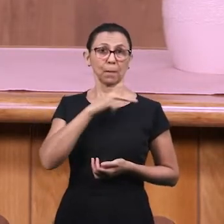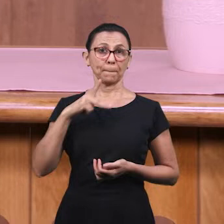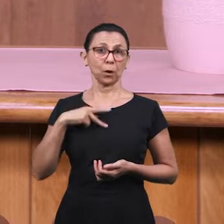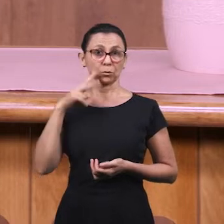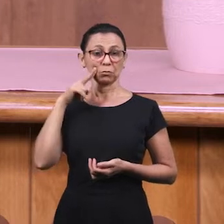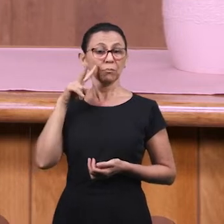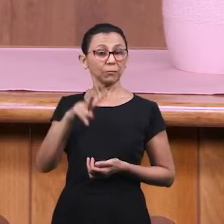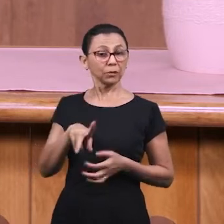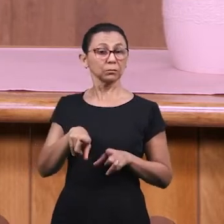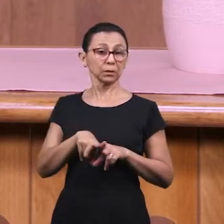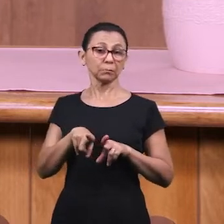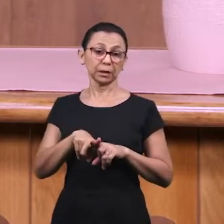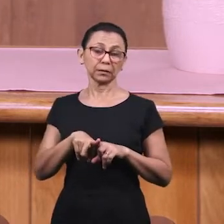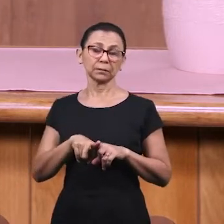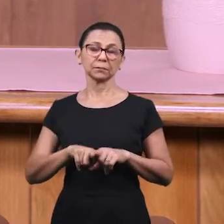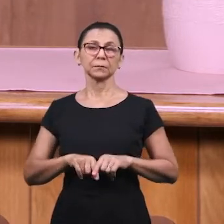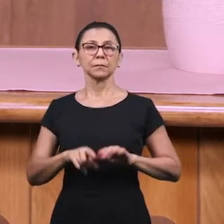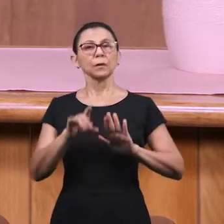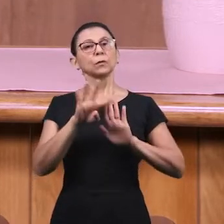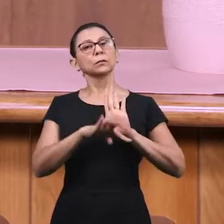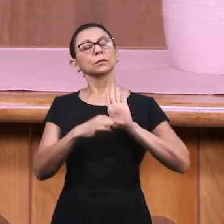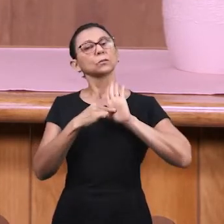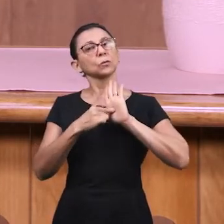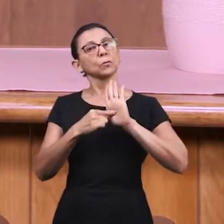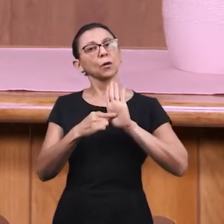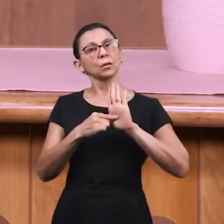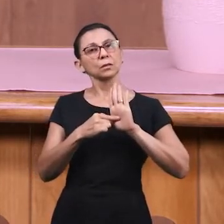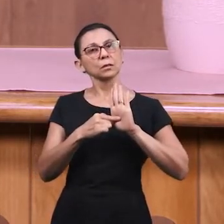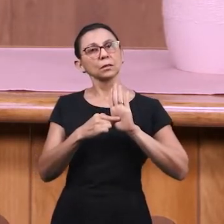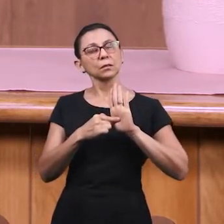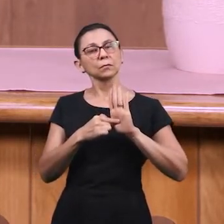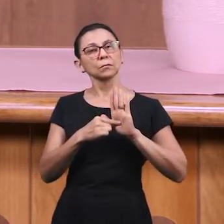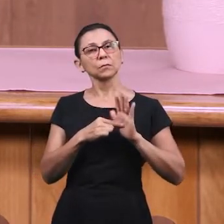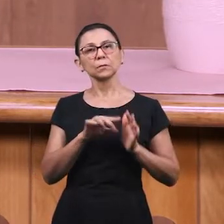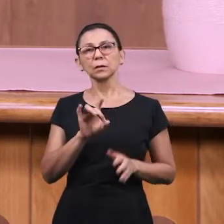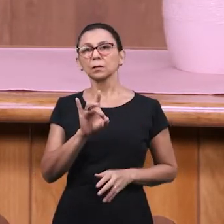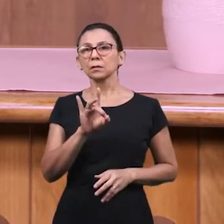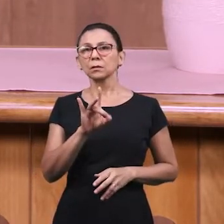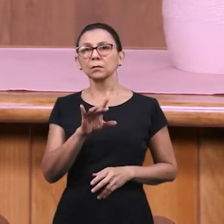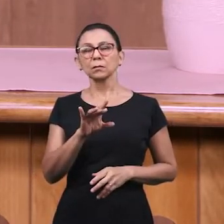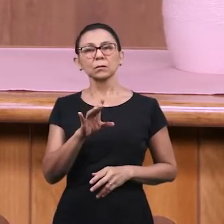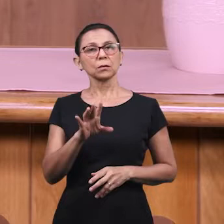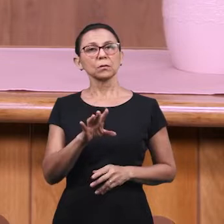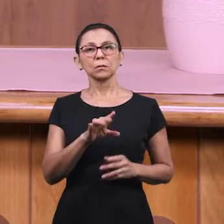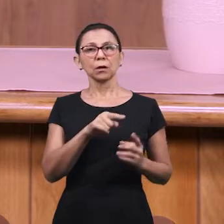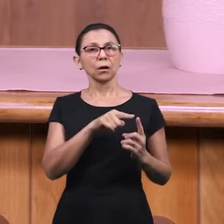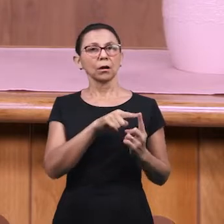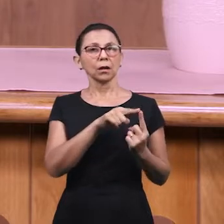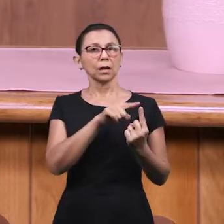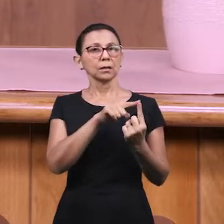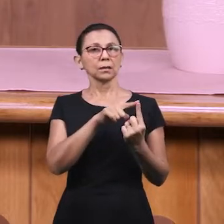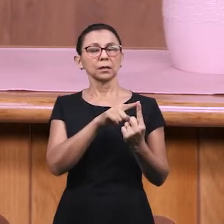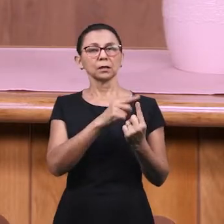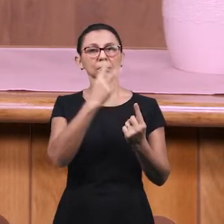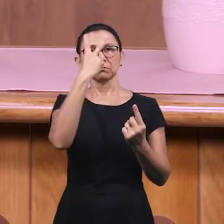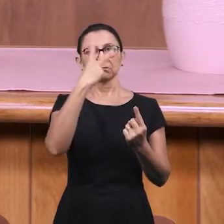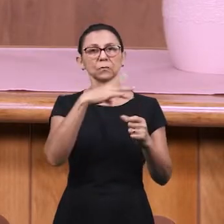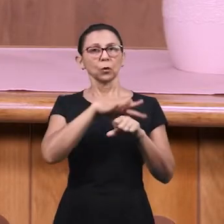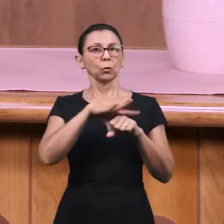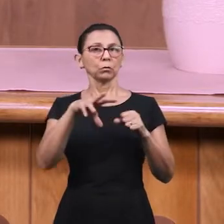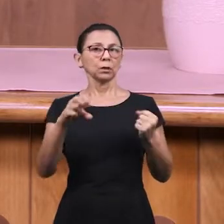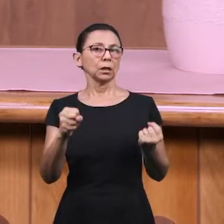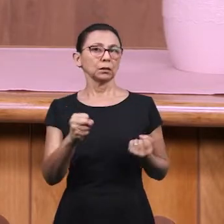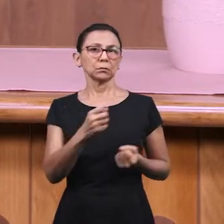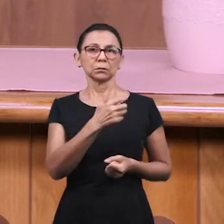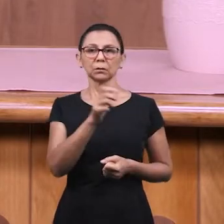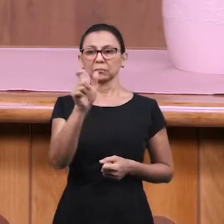апостолов. Но текст говорит, показывает только Вартимея в этом случае, который получил благословение. Может быть,